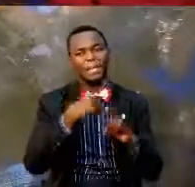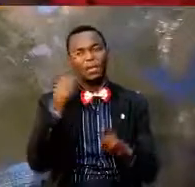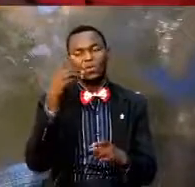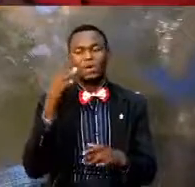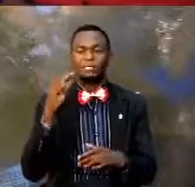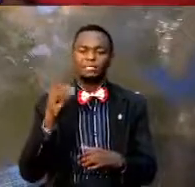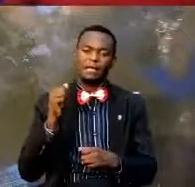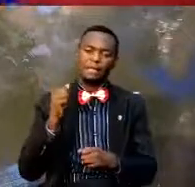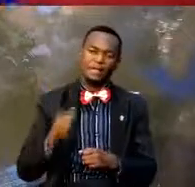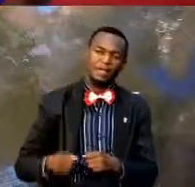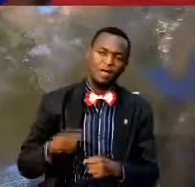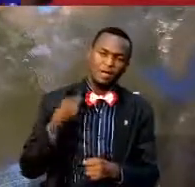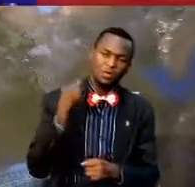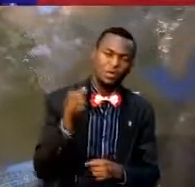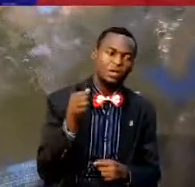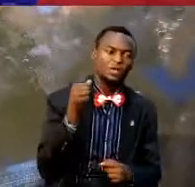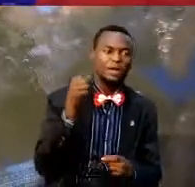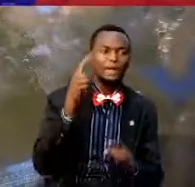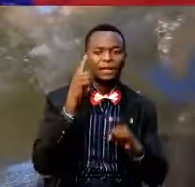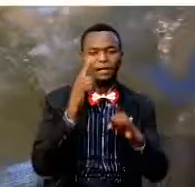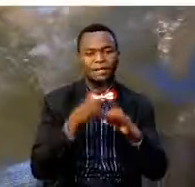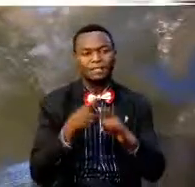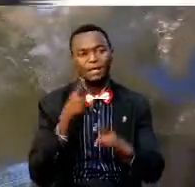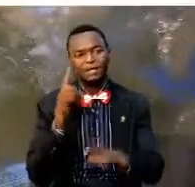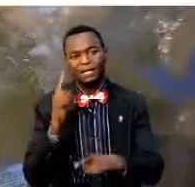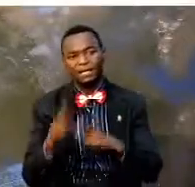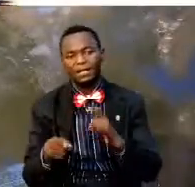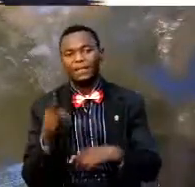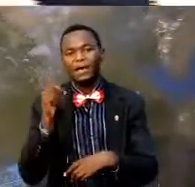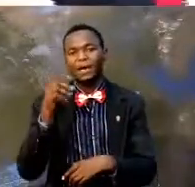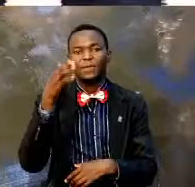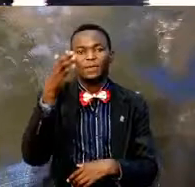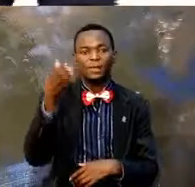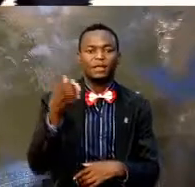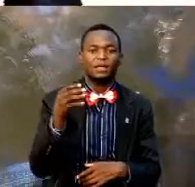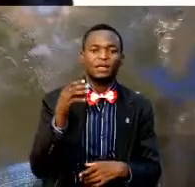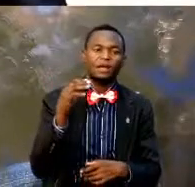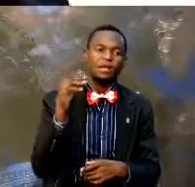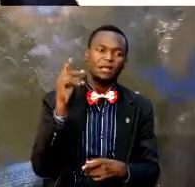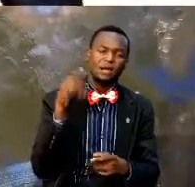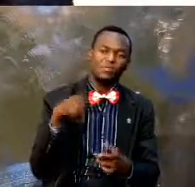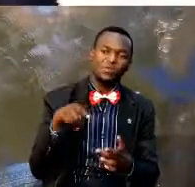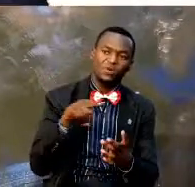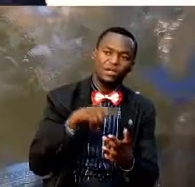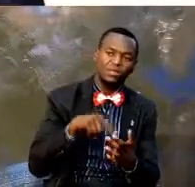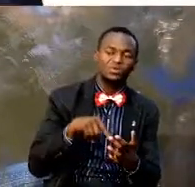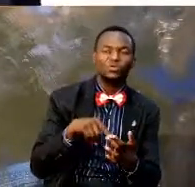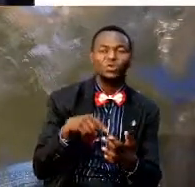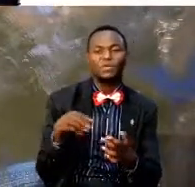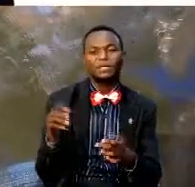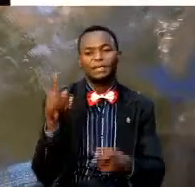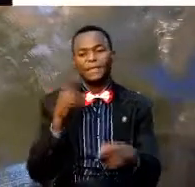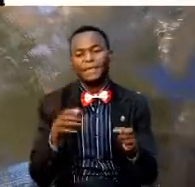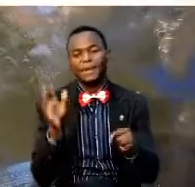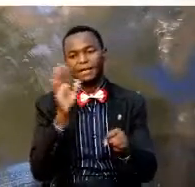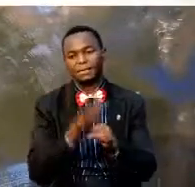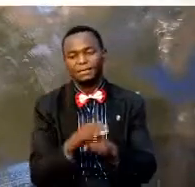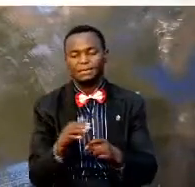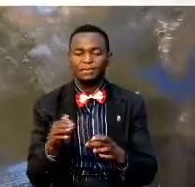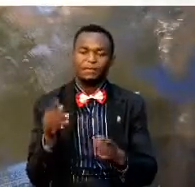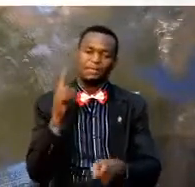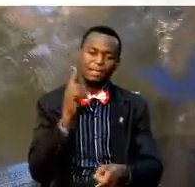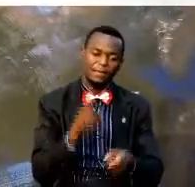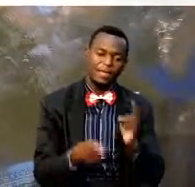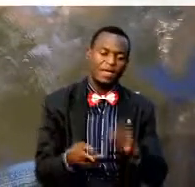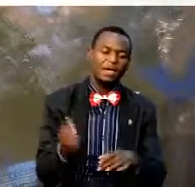runinga yako. Kama ni kile kituo pale kanisani, tembea pale mbele. Hata kama umekwisha jitoa mara nyingi, tembea jioni ya leo. Piga